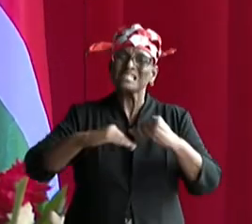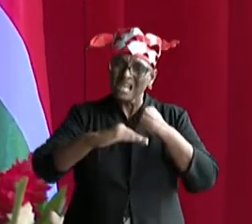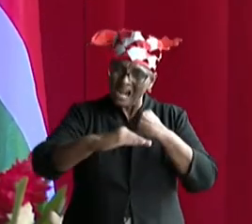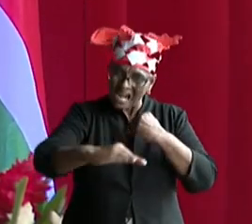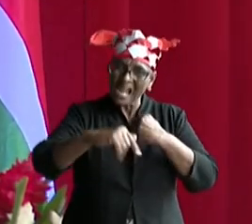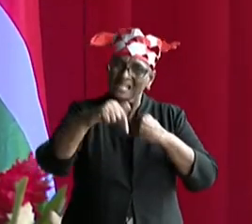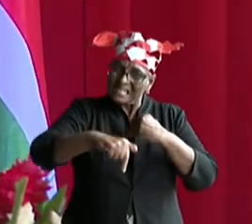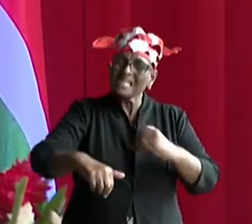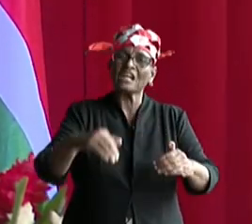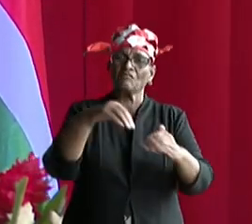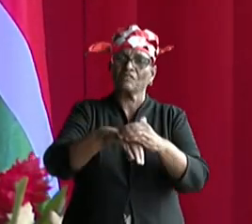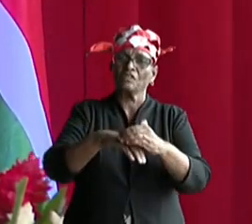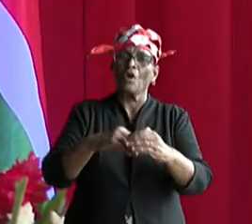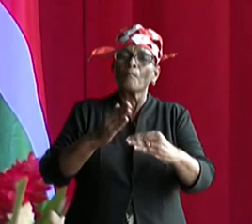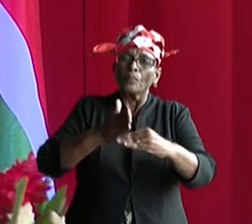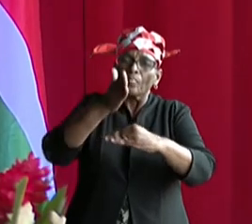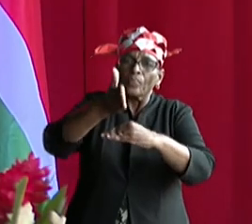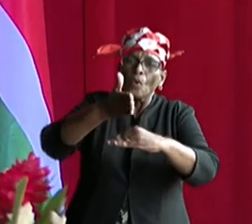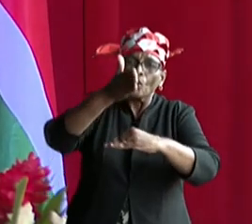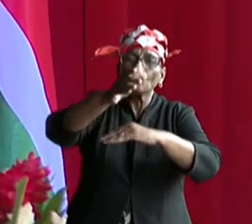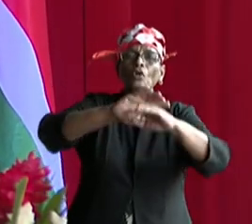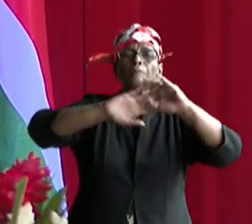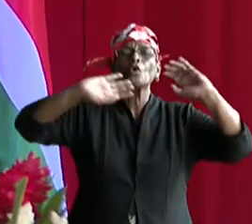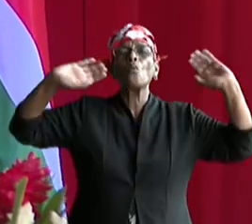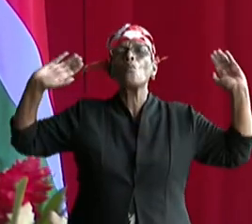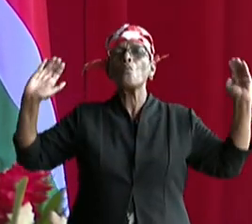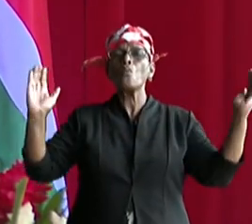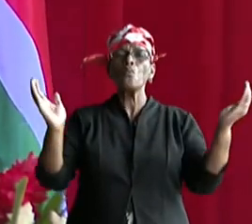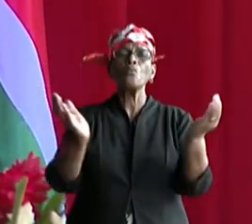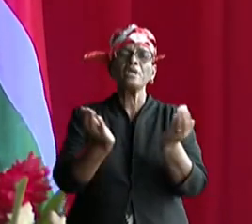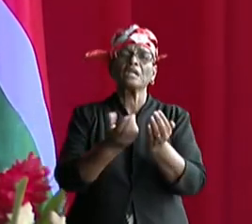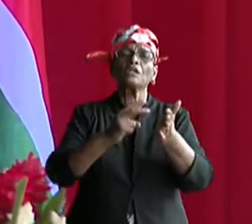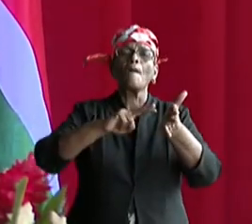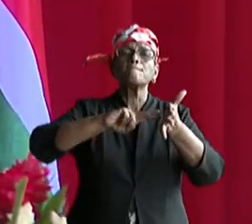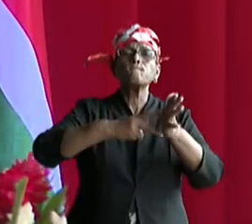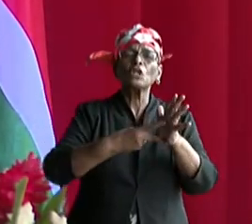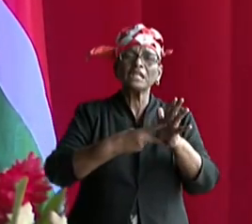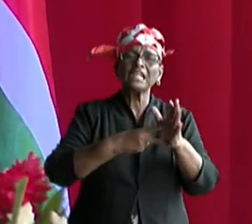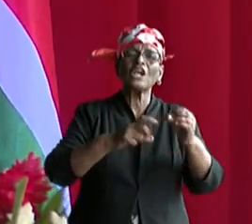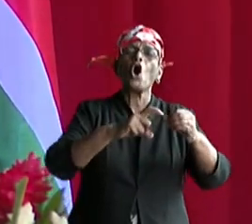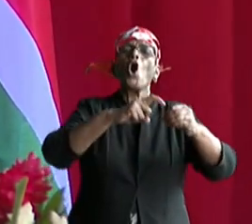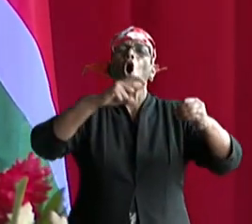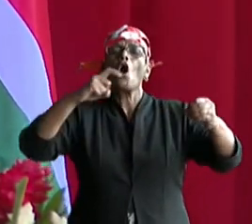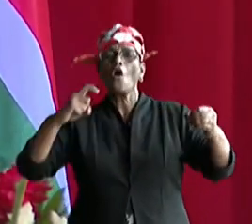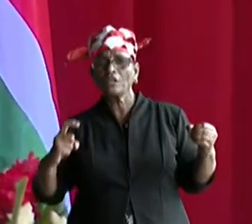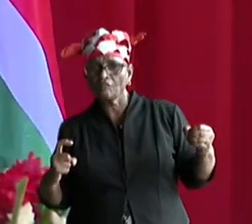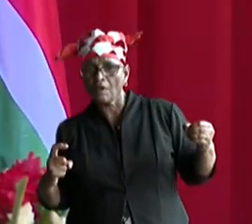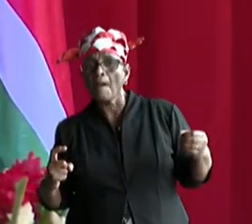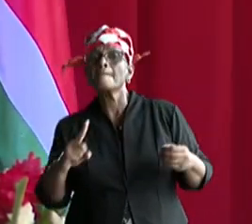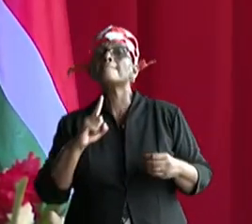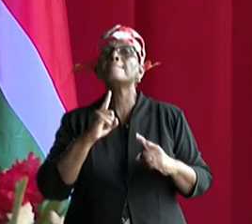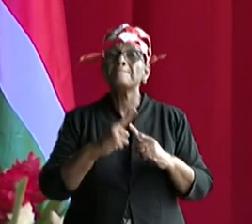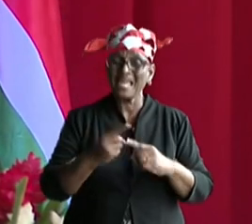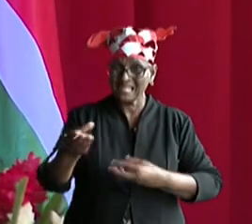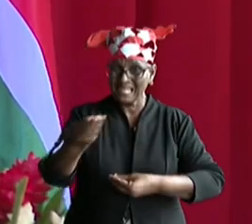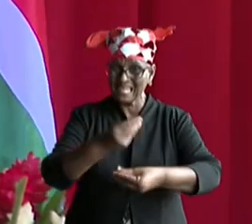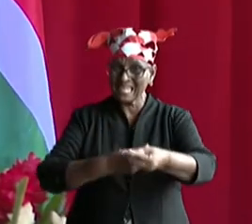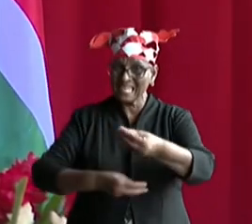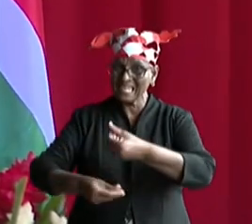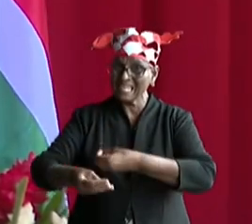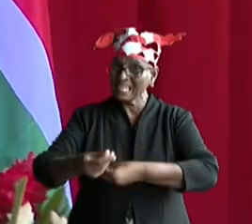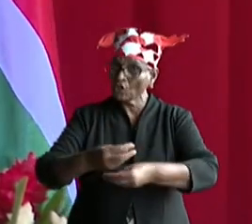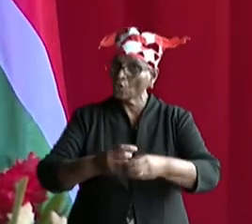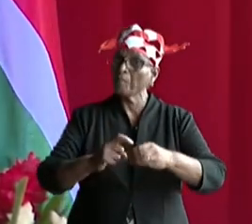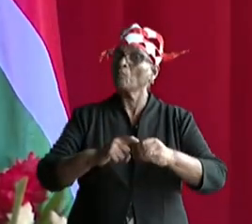steeds verder globaliserende wereld gaat politieke onafhankelijkheid gepaard met economische